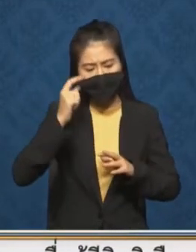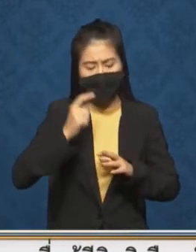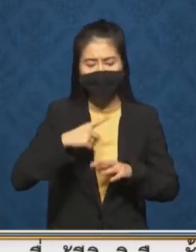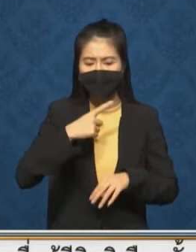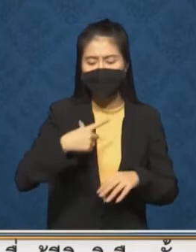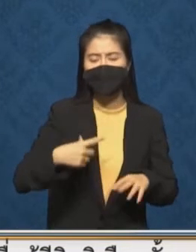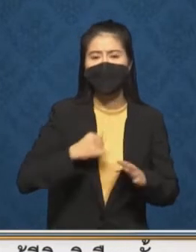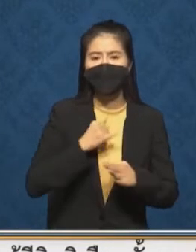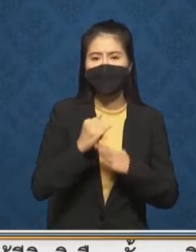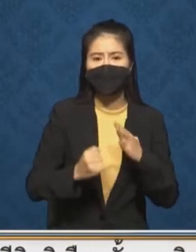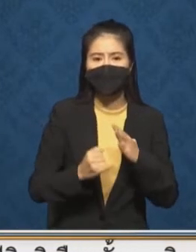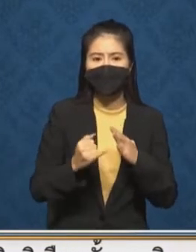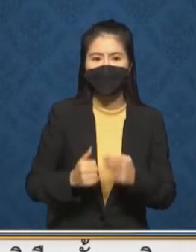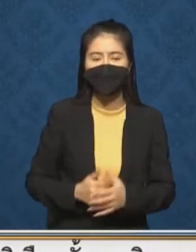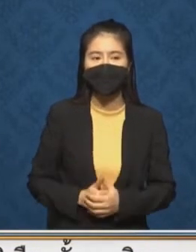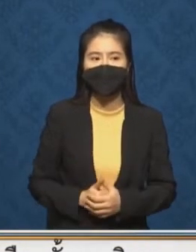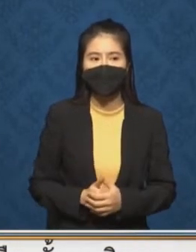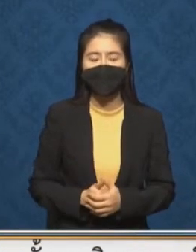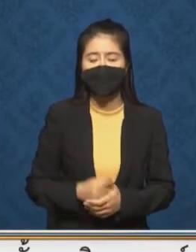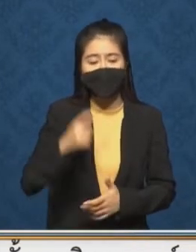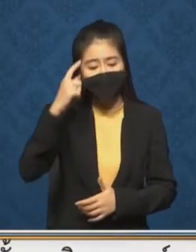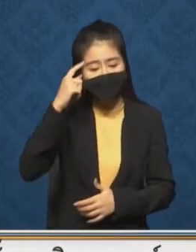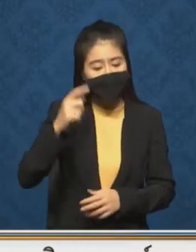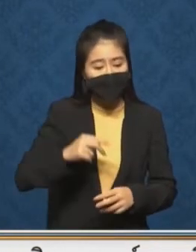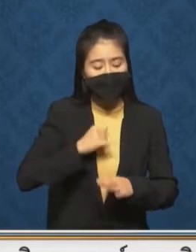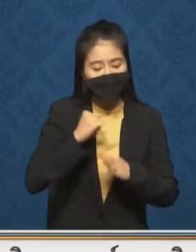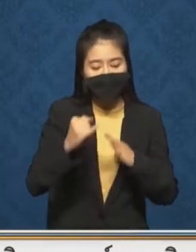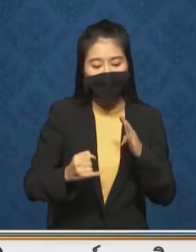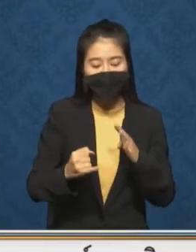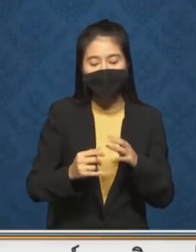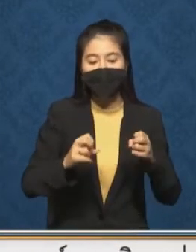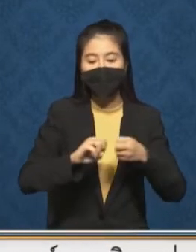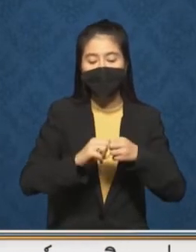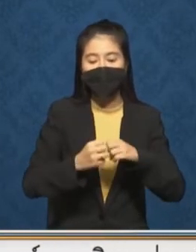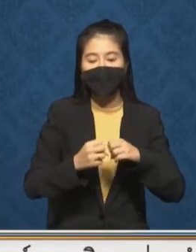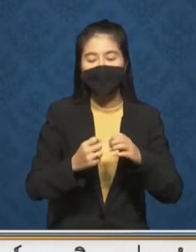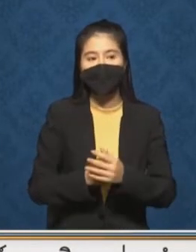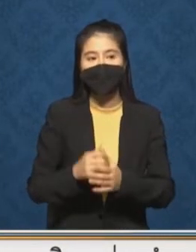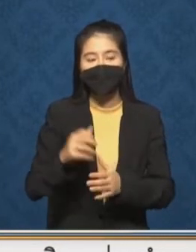แลเกดอะไรขึ้ท ปธานทาบไครับนึวถ้าอัยการ